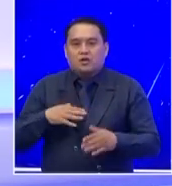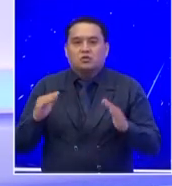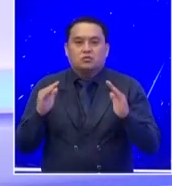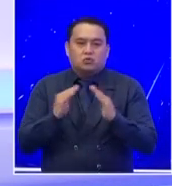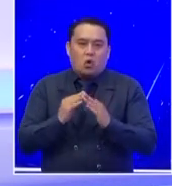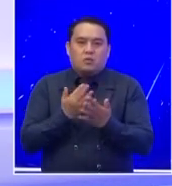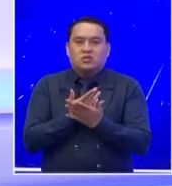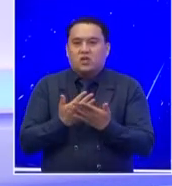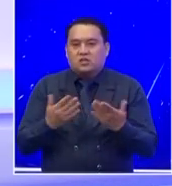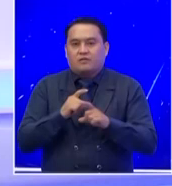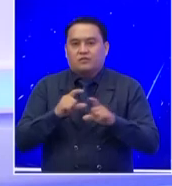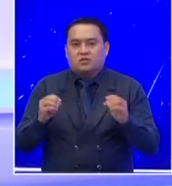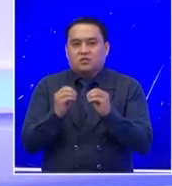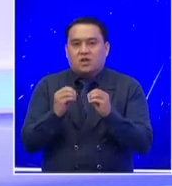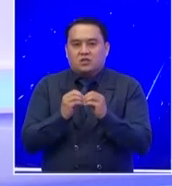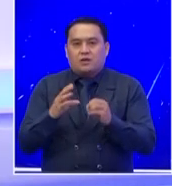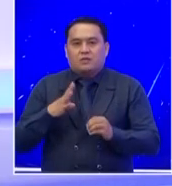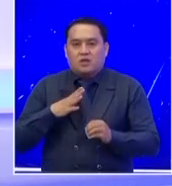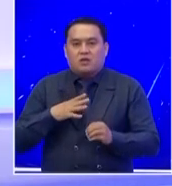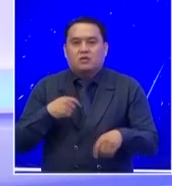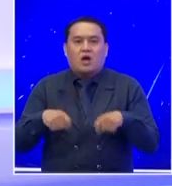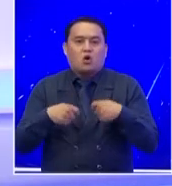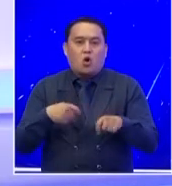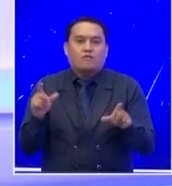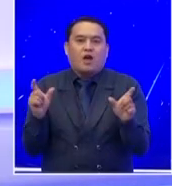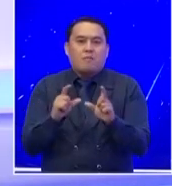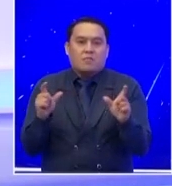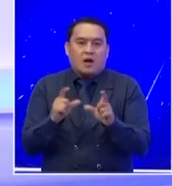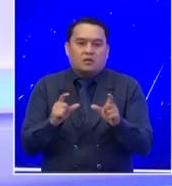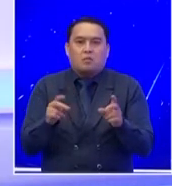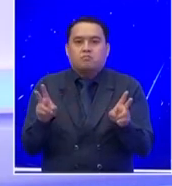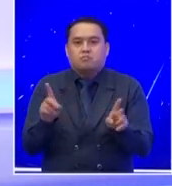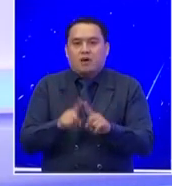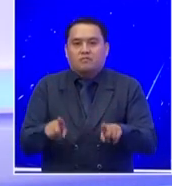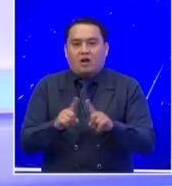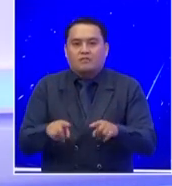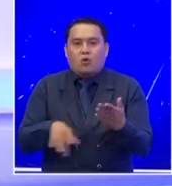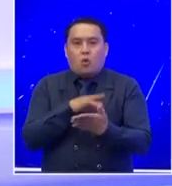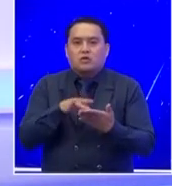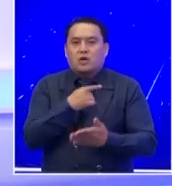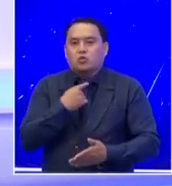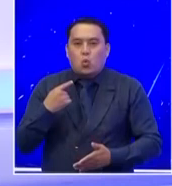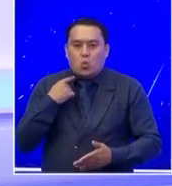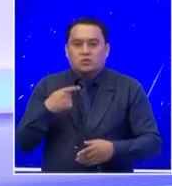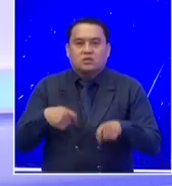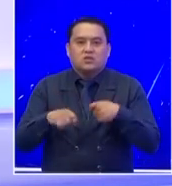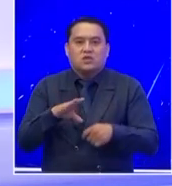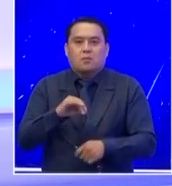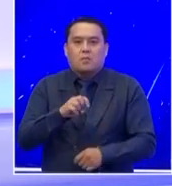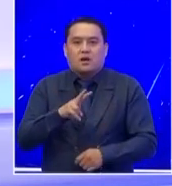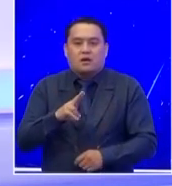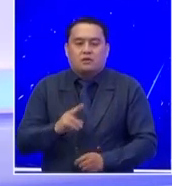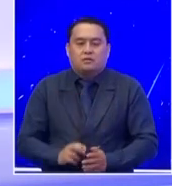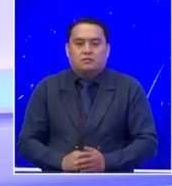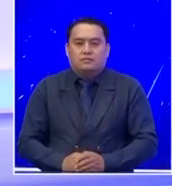секторе. 10 случаев возгорания приходится на торговые объекты. Очередной пожар произошел в городе Талдыкурган в торговом доме «Сиара